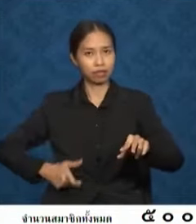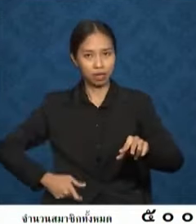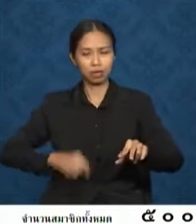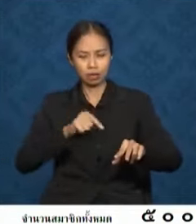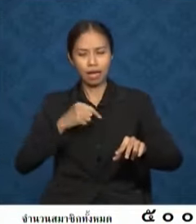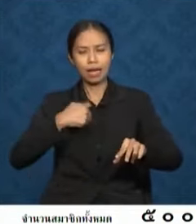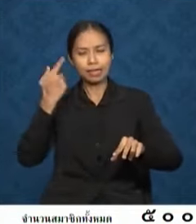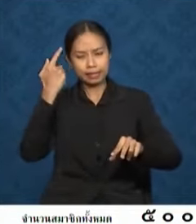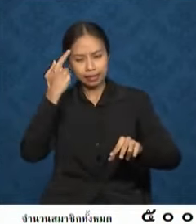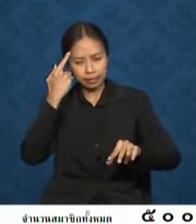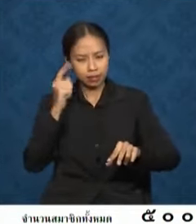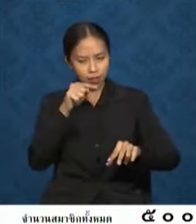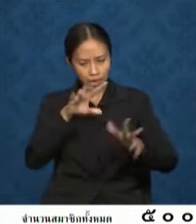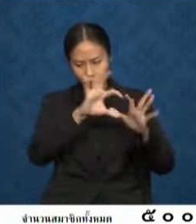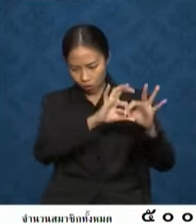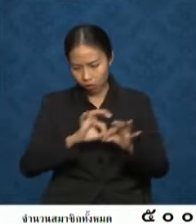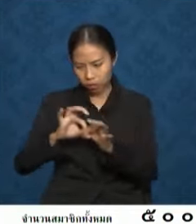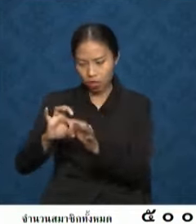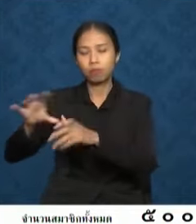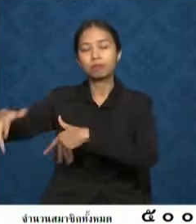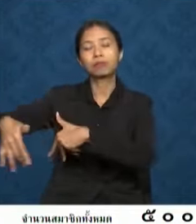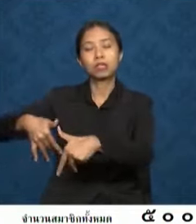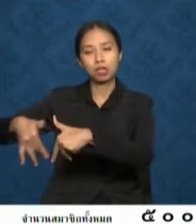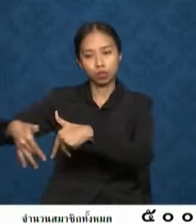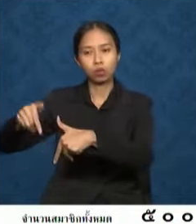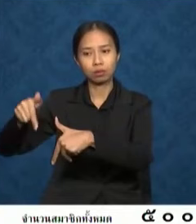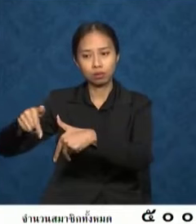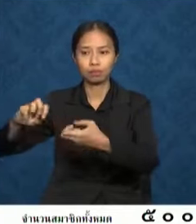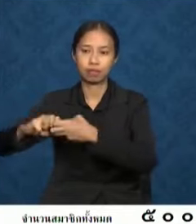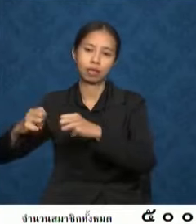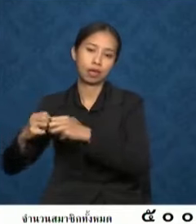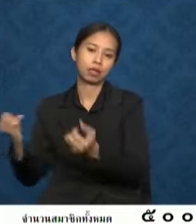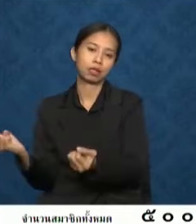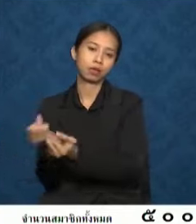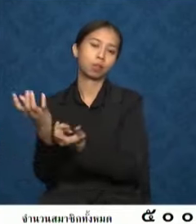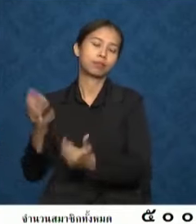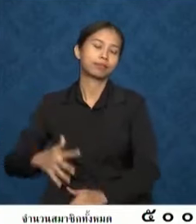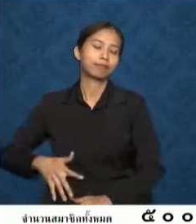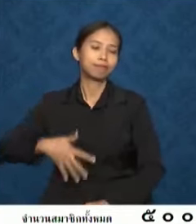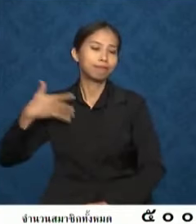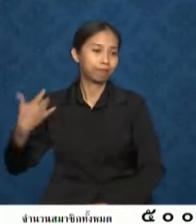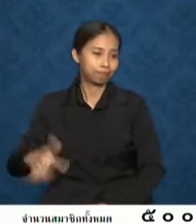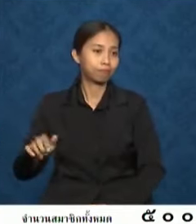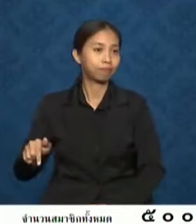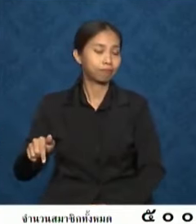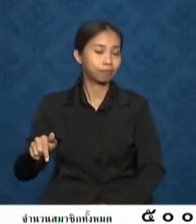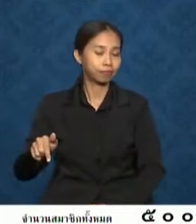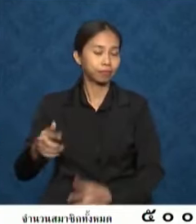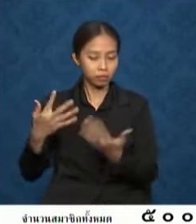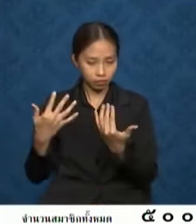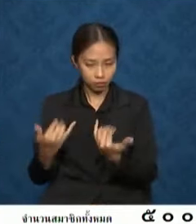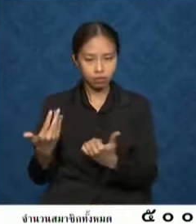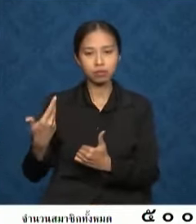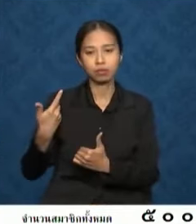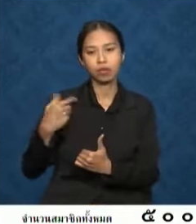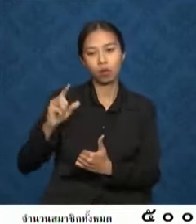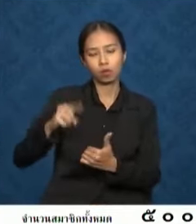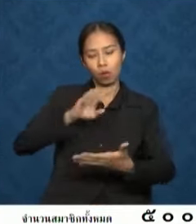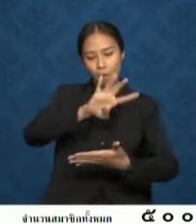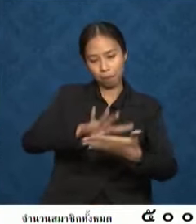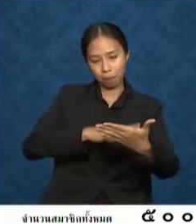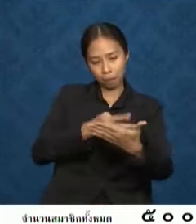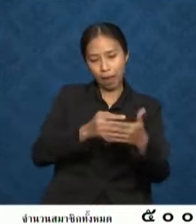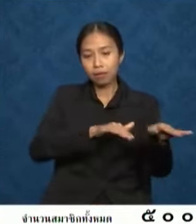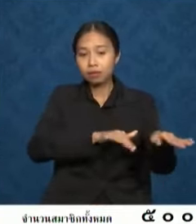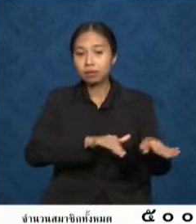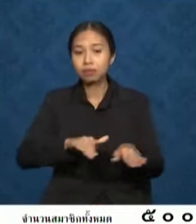คำนึงถึงประชาชนไม่ให้ประชาชนได้รับผลกระทบที่มากเกินควรและมีการเตรียมแผนใน